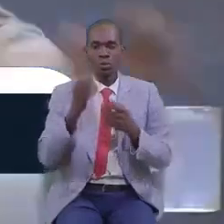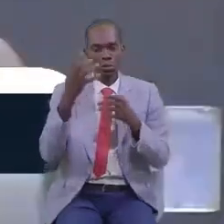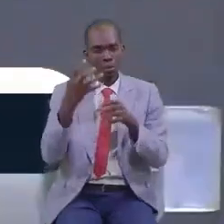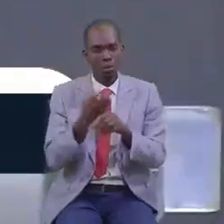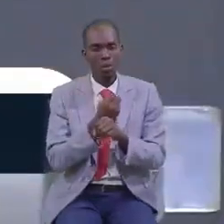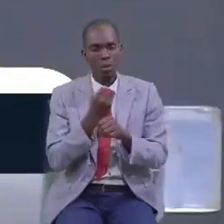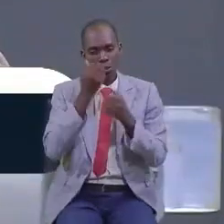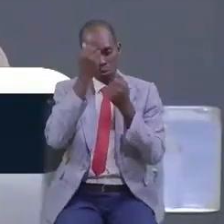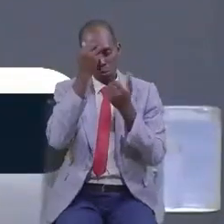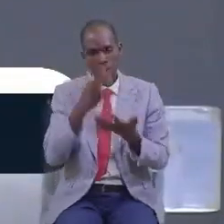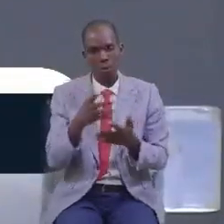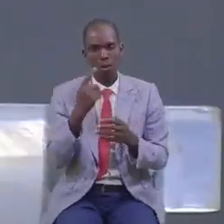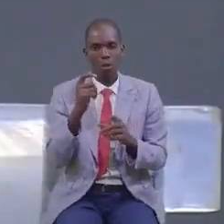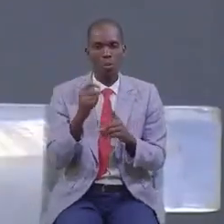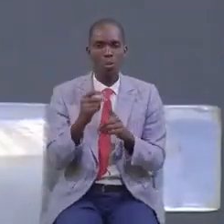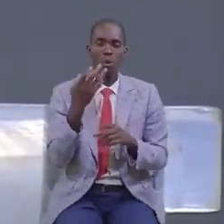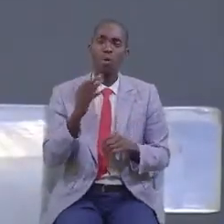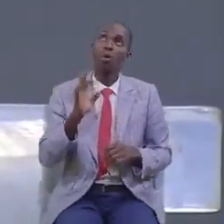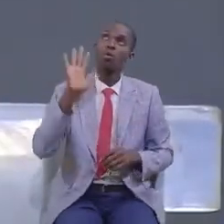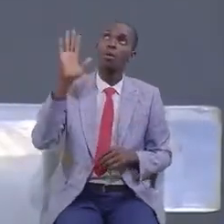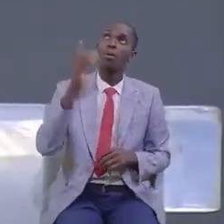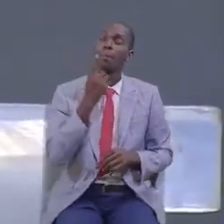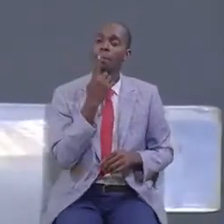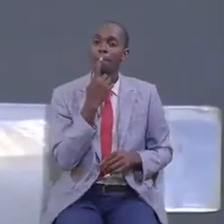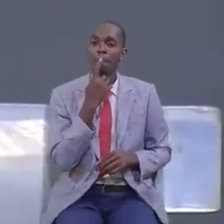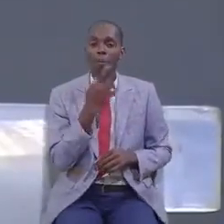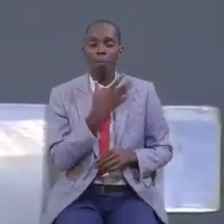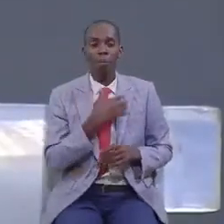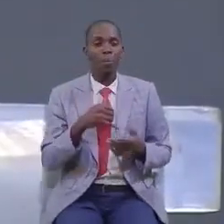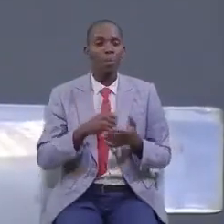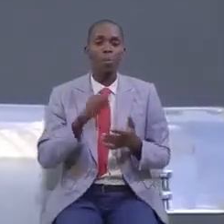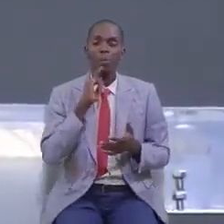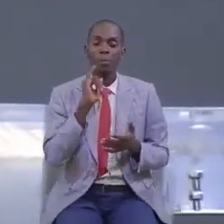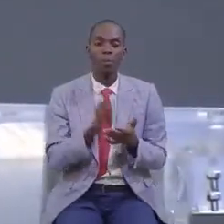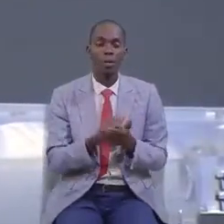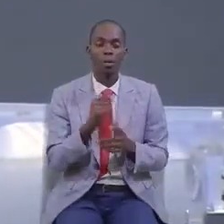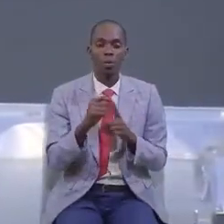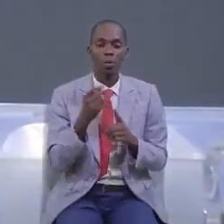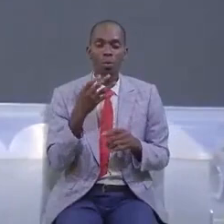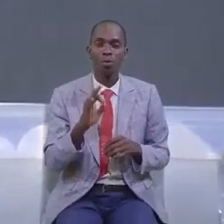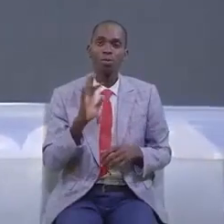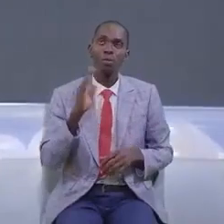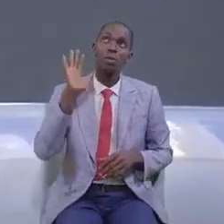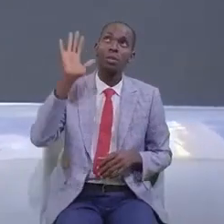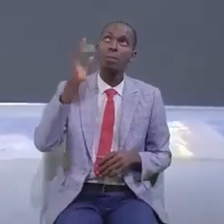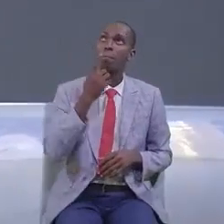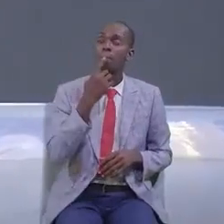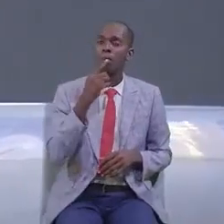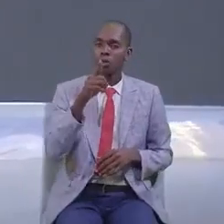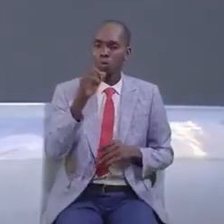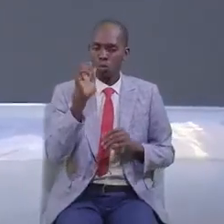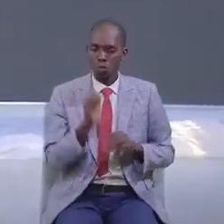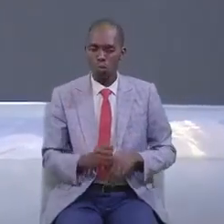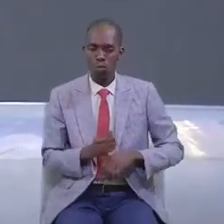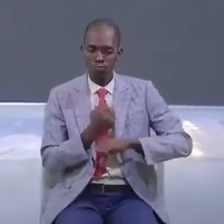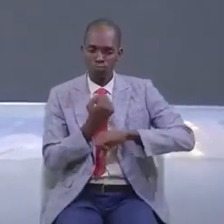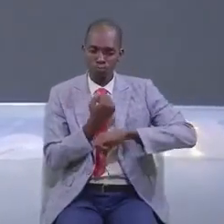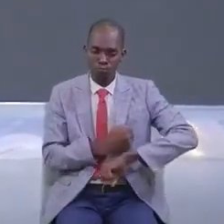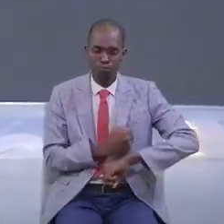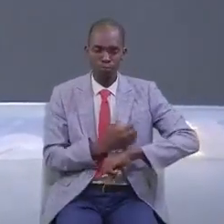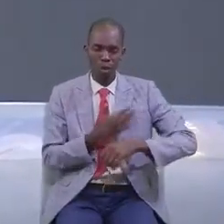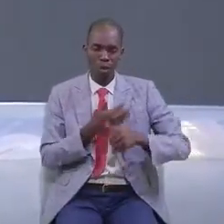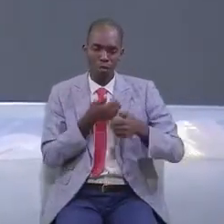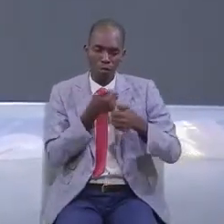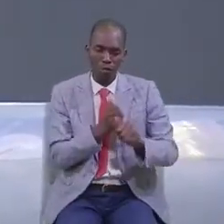ఆయన నోటి వాక్కుల గురించి చూద్దాం అనుకుంటున్నాను అండ్ ఇట్ ఇస్ దట్ వర్డ్ ఆఫ్ హిస్ మౌత్ యు వాచ్ ఓవర్ ఆయన యొక్క నోటి